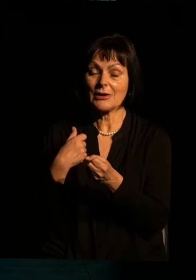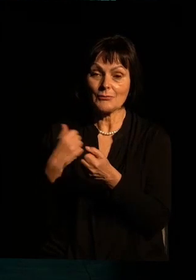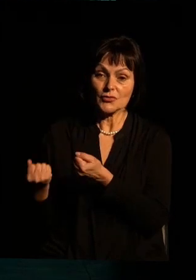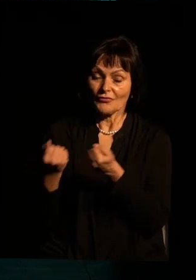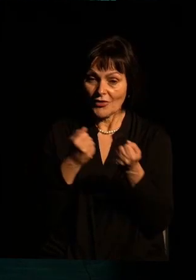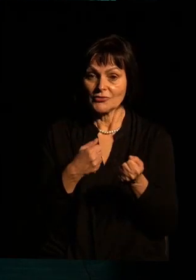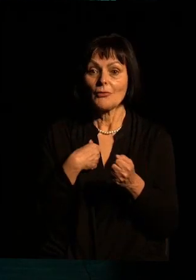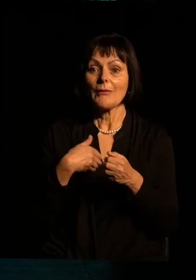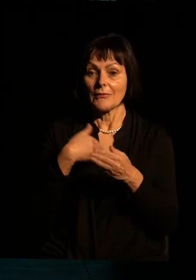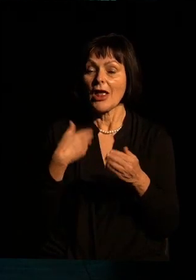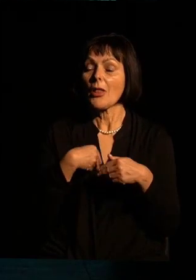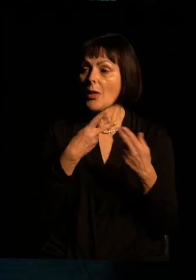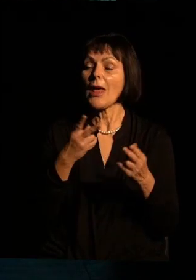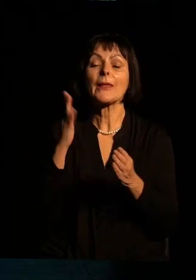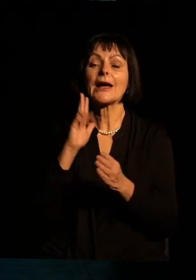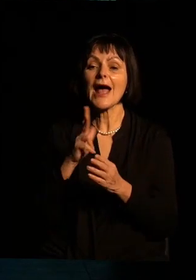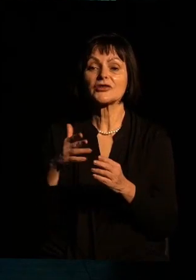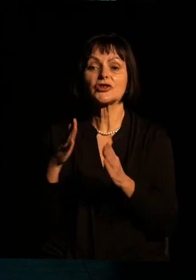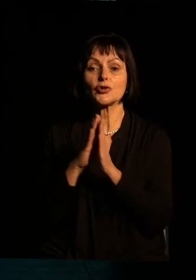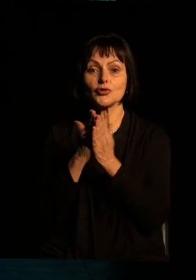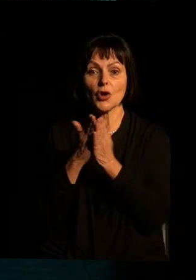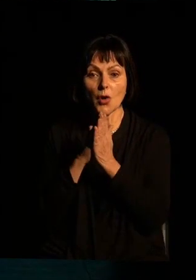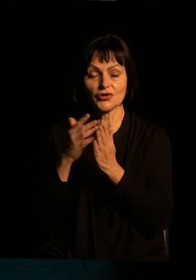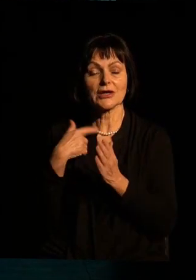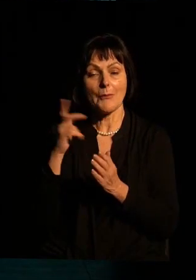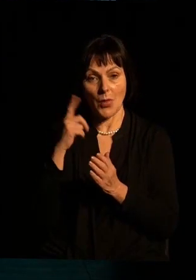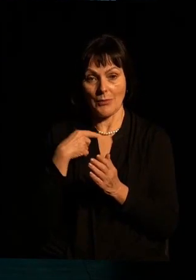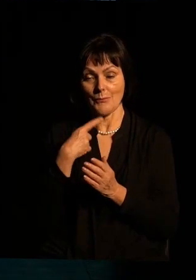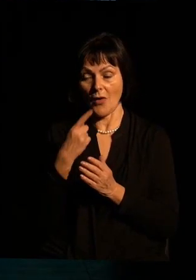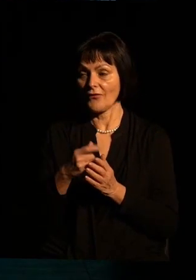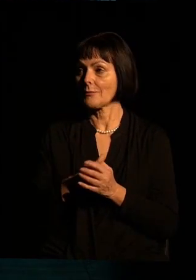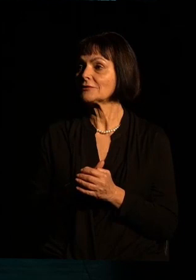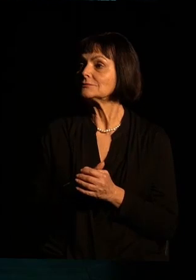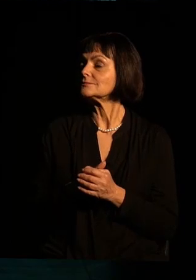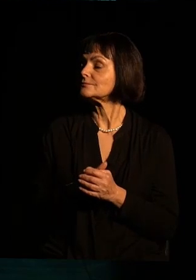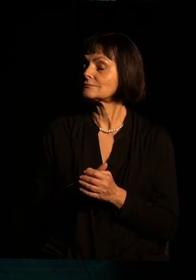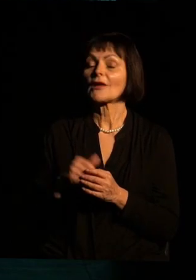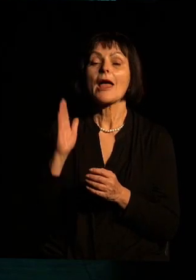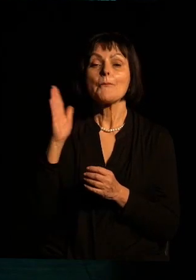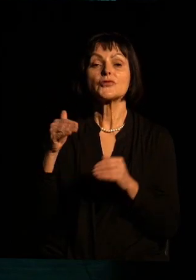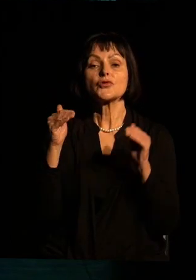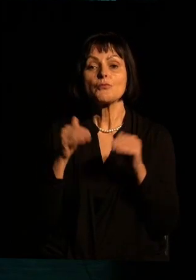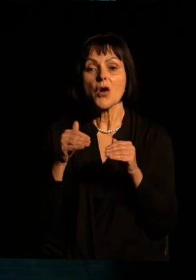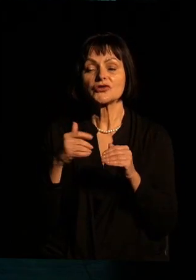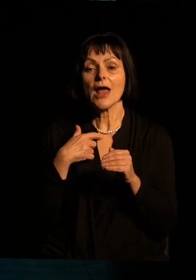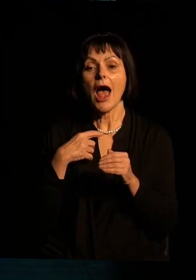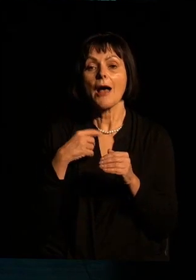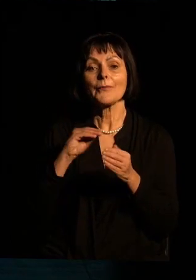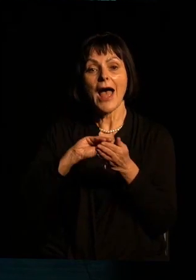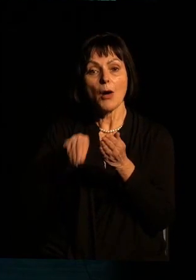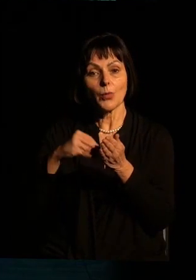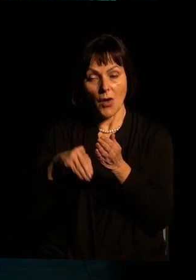zostaną gratis dodane do każdej książki tutaj, o których później powiemy. Także będzie też można jeszcze sobie wziąć